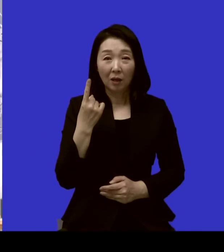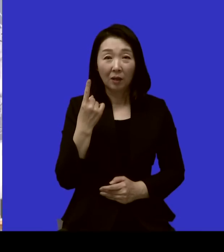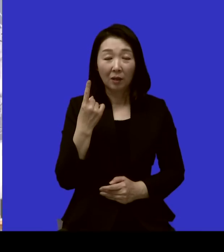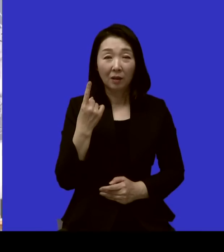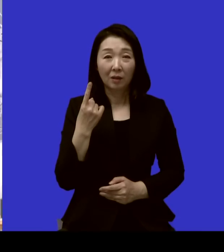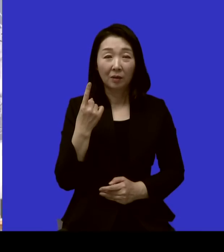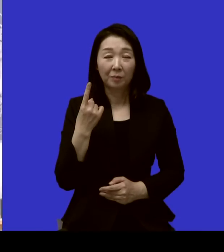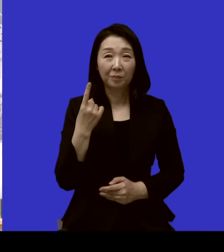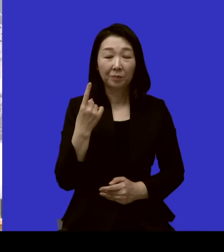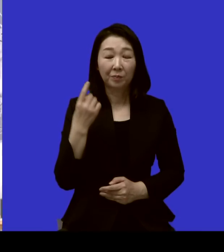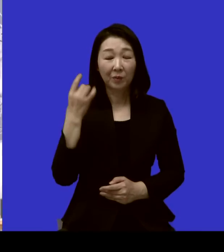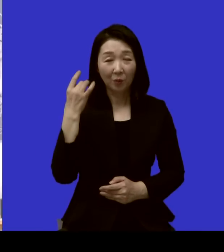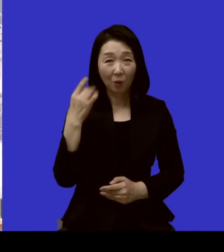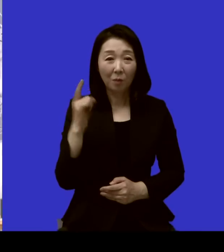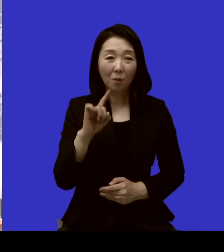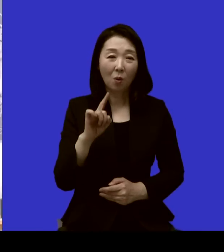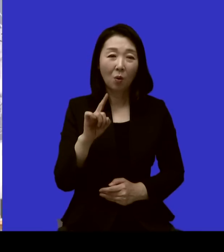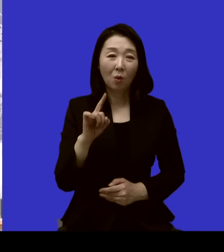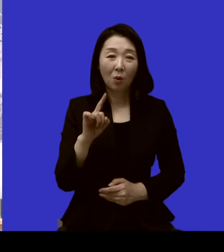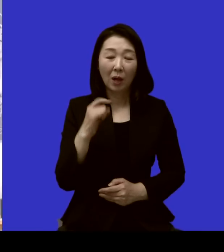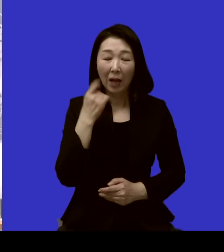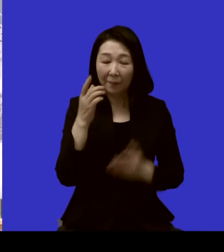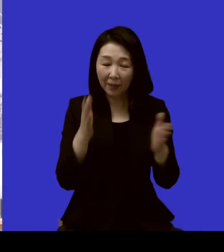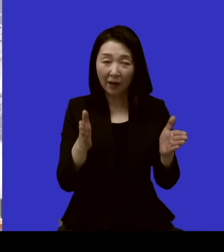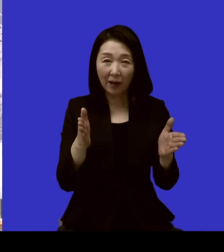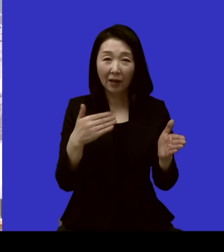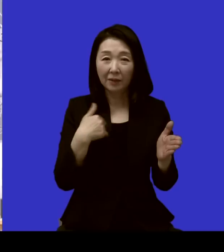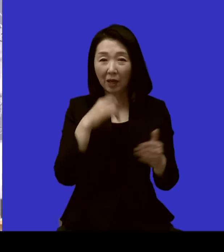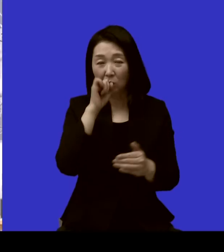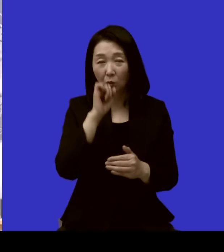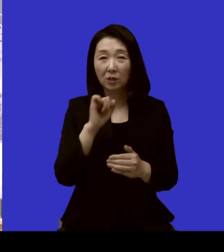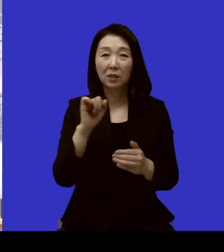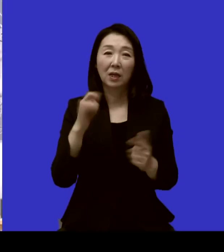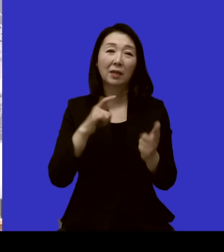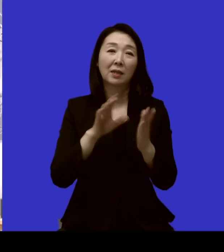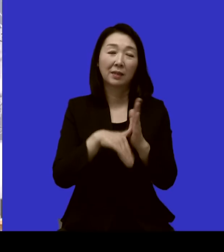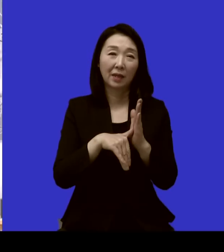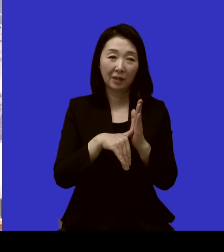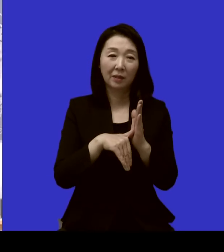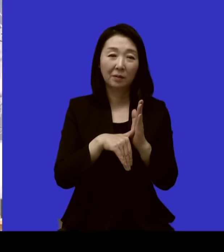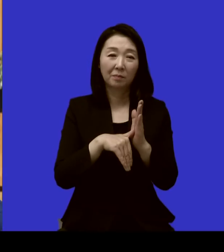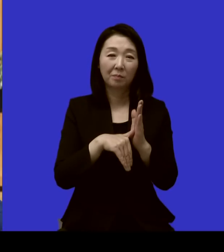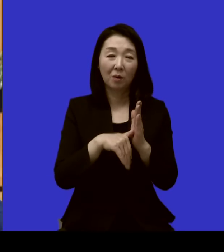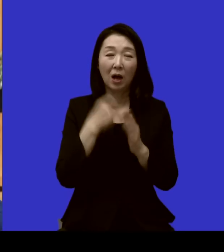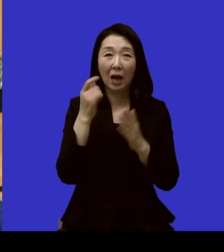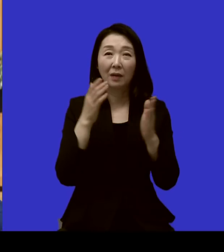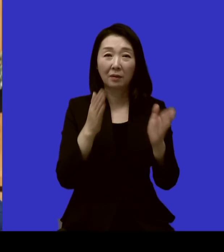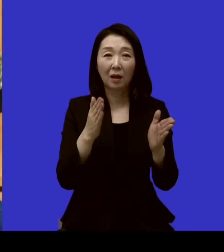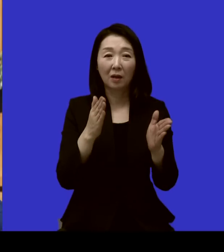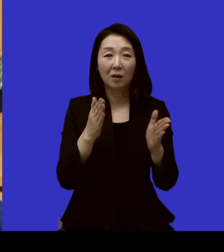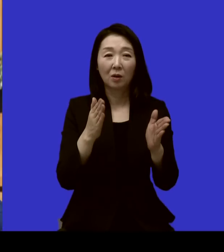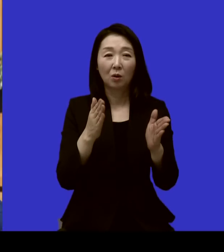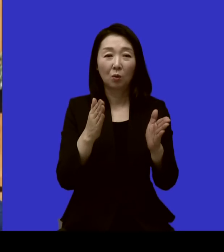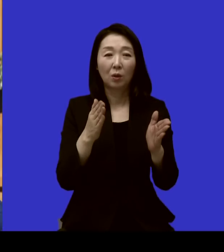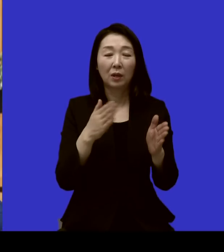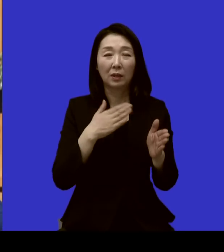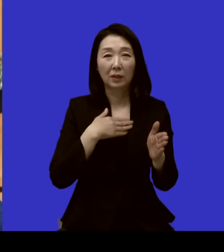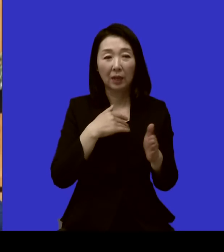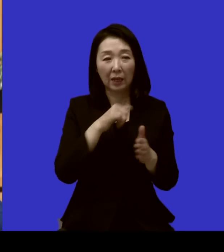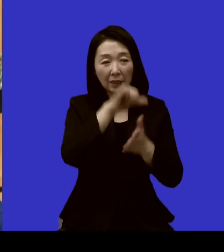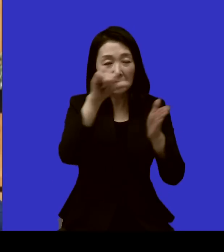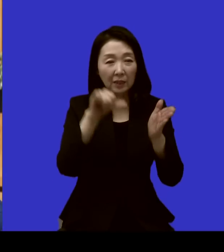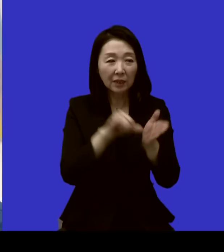그 안 좋은 충동의 타임 스케줄은 한 달이 되던 때 이제 극단적 생각을 예. 이제 네. 정리를 해볼 생각을